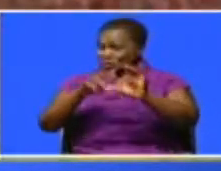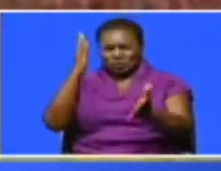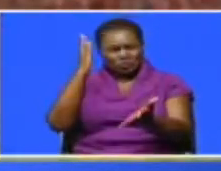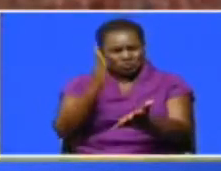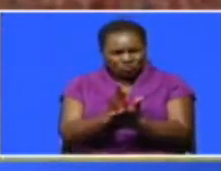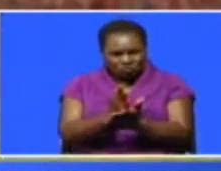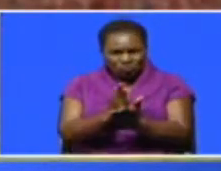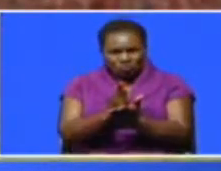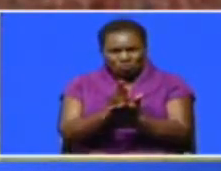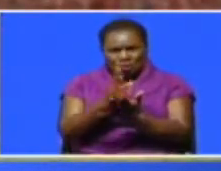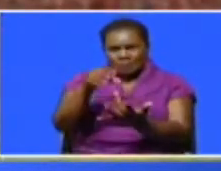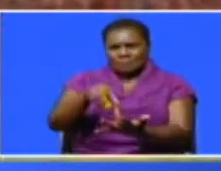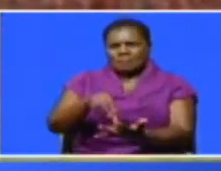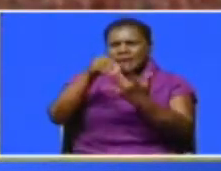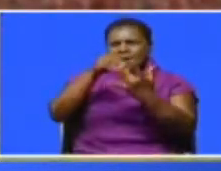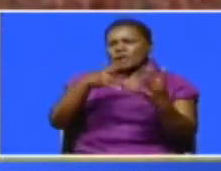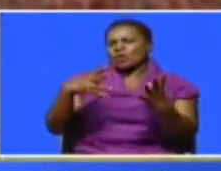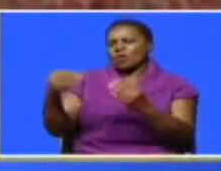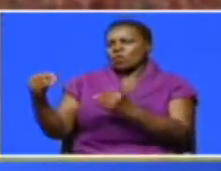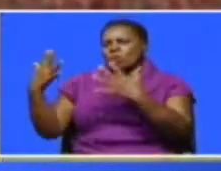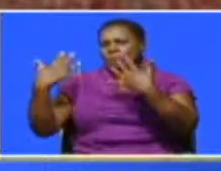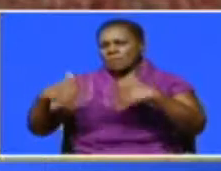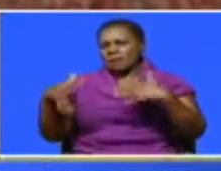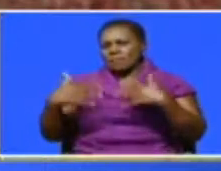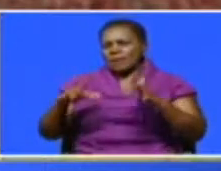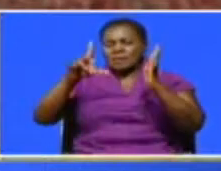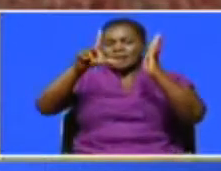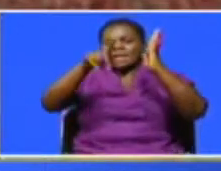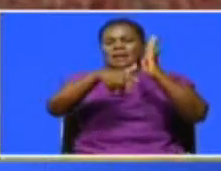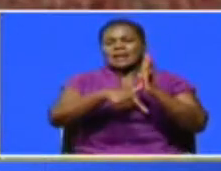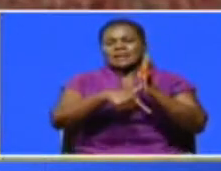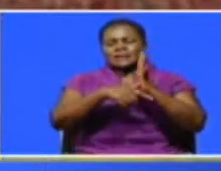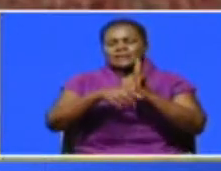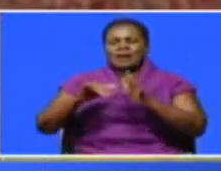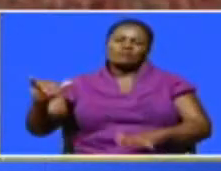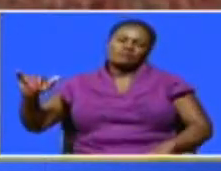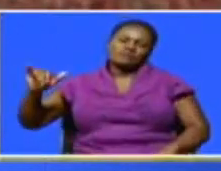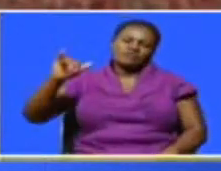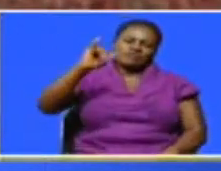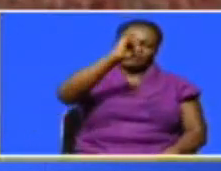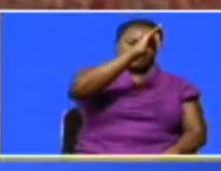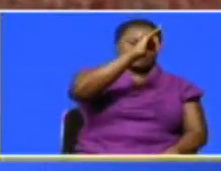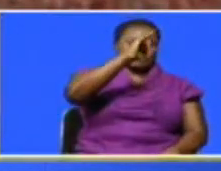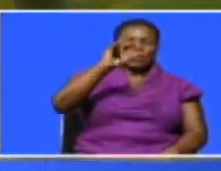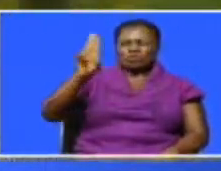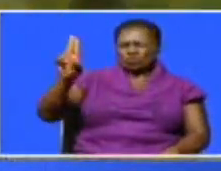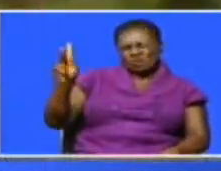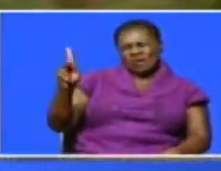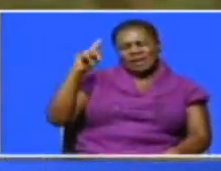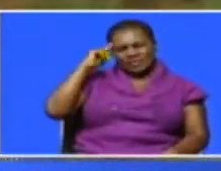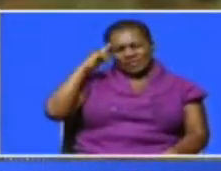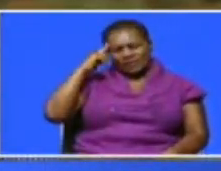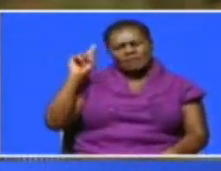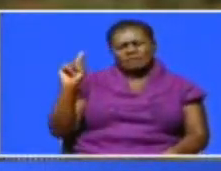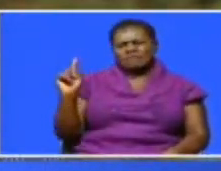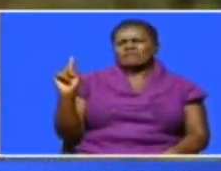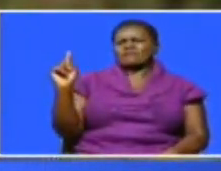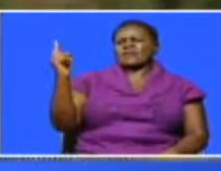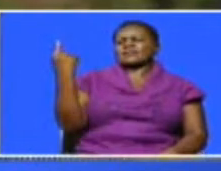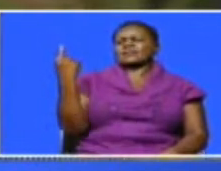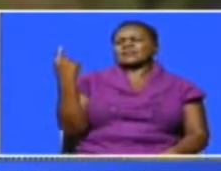na akachukuliwa akacheza na baadaye akaenda ngambo. I think ilikuwa UK. Kwanza vile